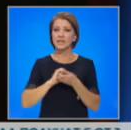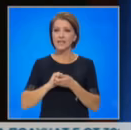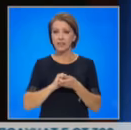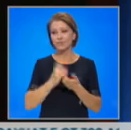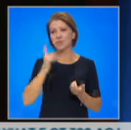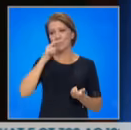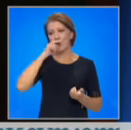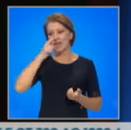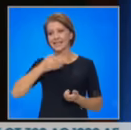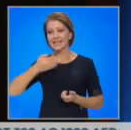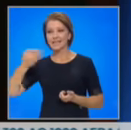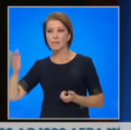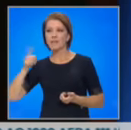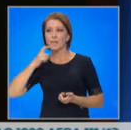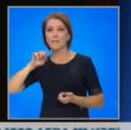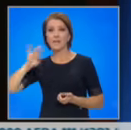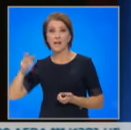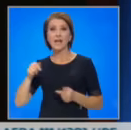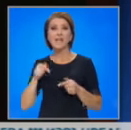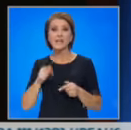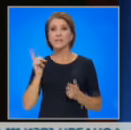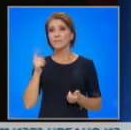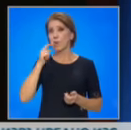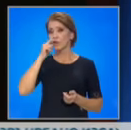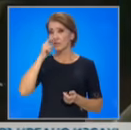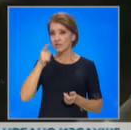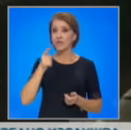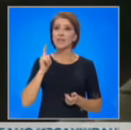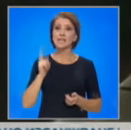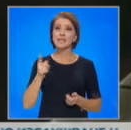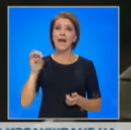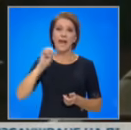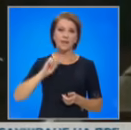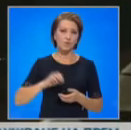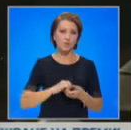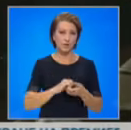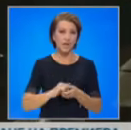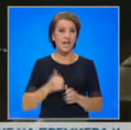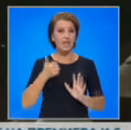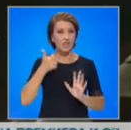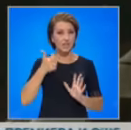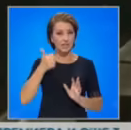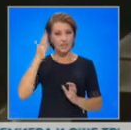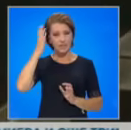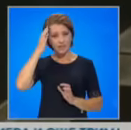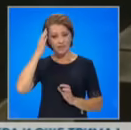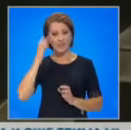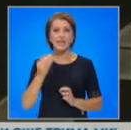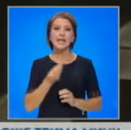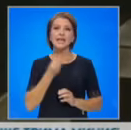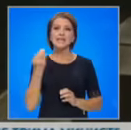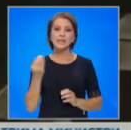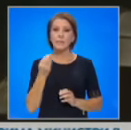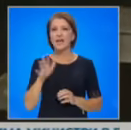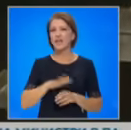но и Западните Балкани са от също такова значение за Евросъюза. От шесте страни в Западните Балкани, Сърбия и Черна гора водят преговори